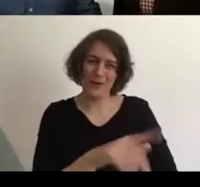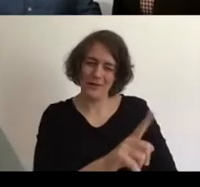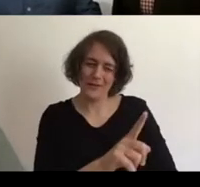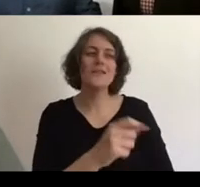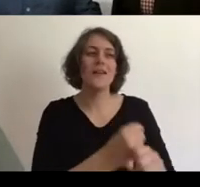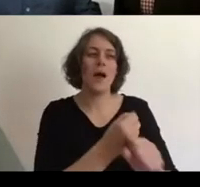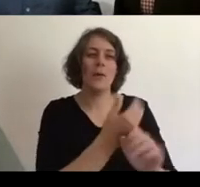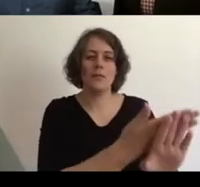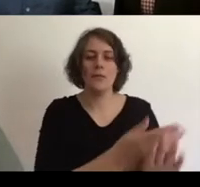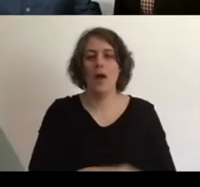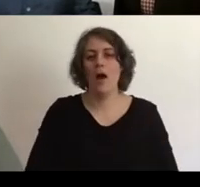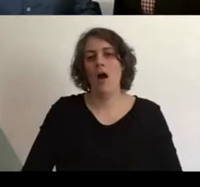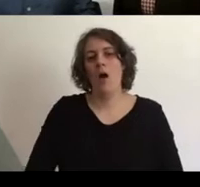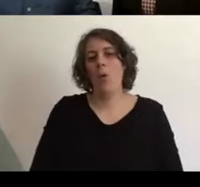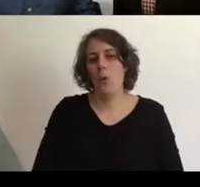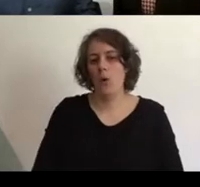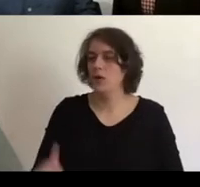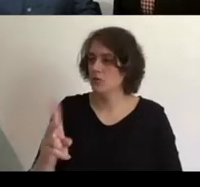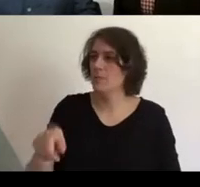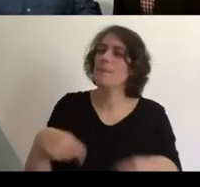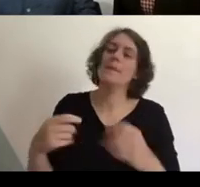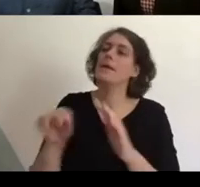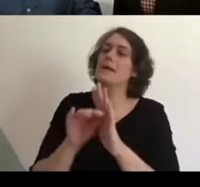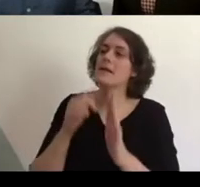zu sagen, ob ich noch ein Kind möchte